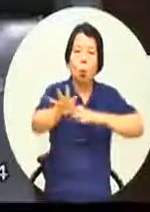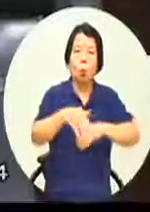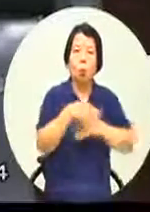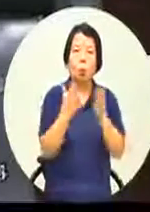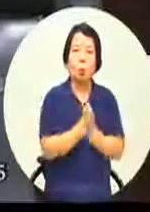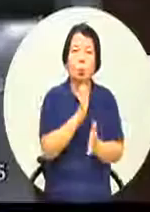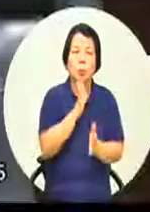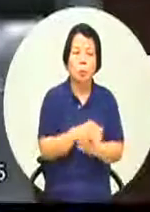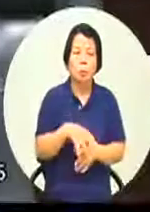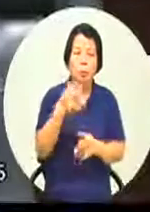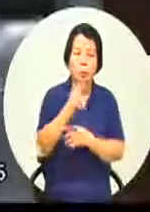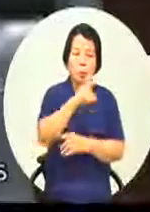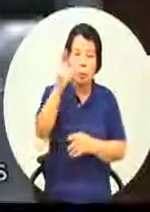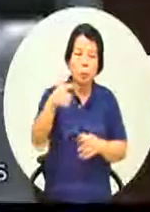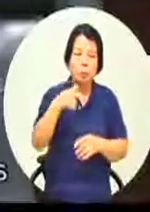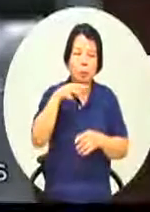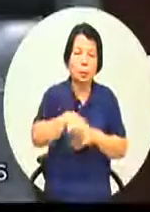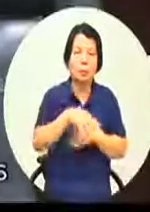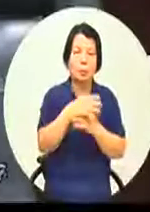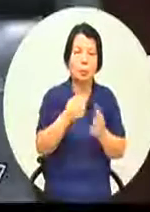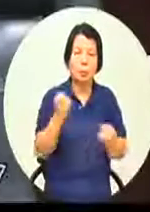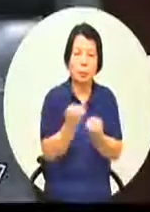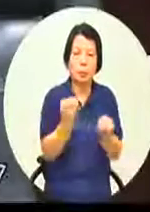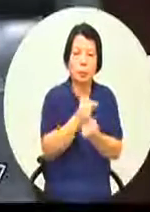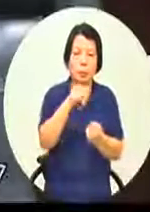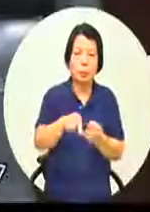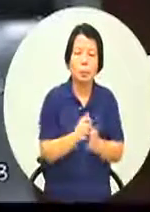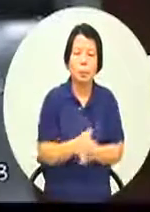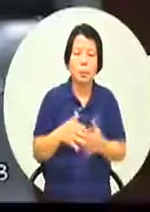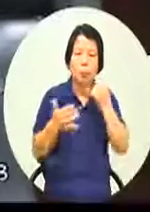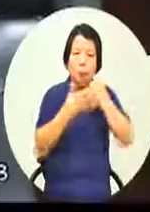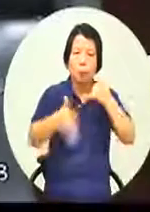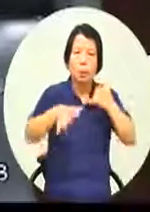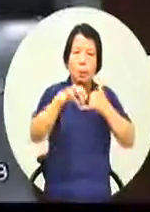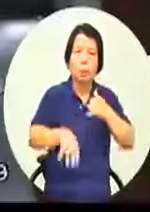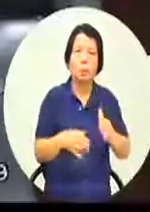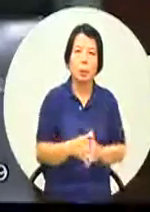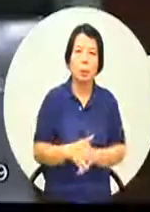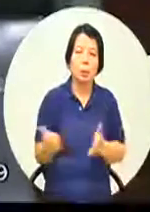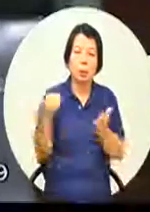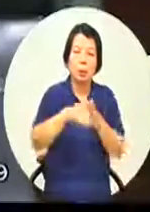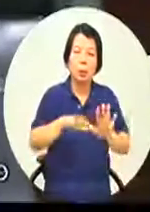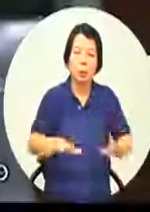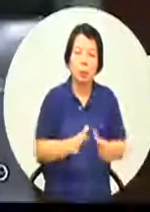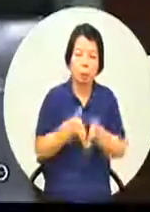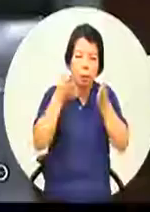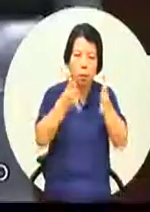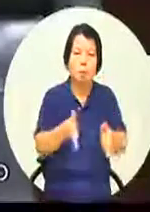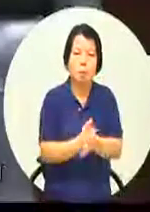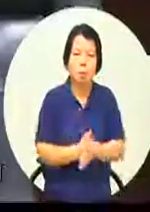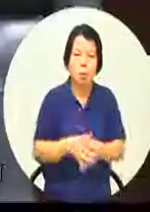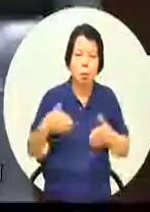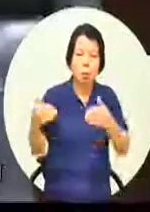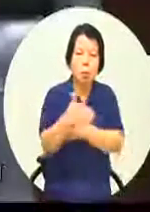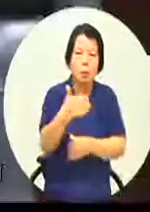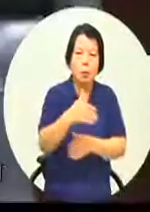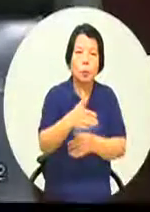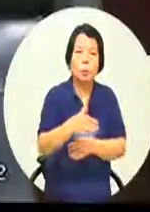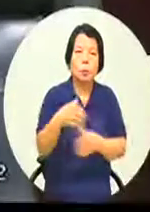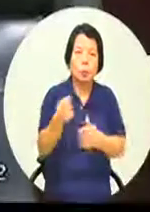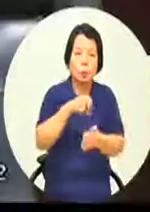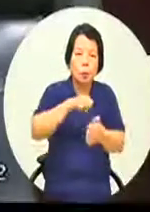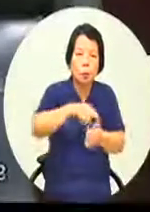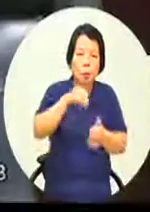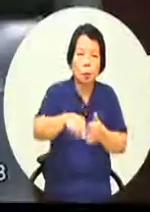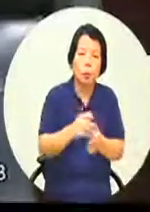害中央的补助之外，我们到底我们的海洋局，我们到底有没有什么样？如果针对我们的养殖渔业，我们有什么样的